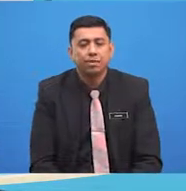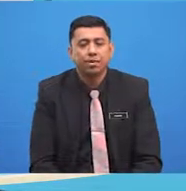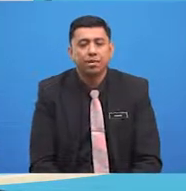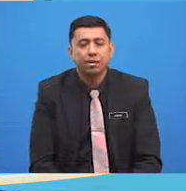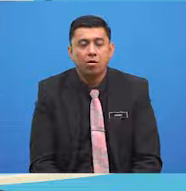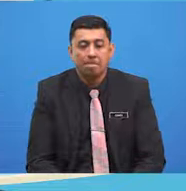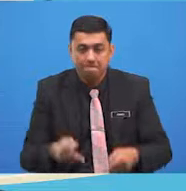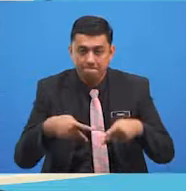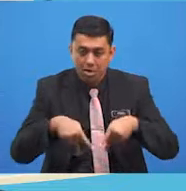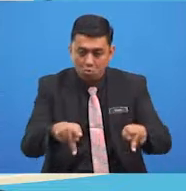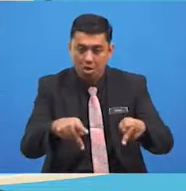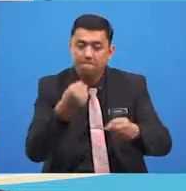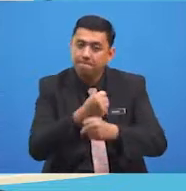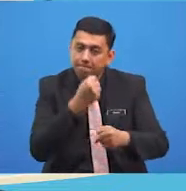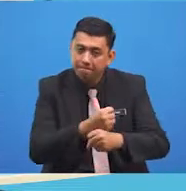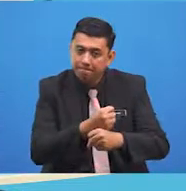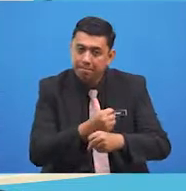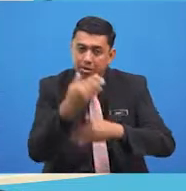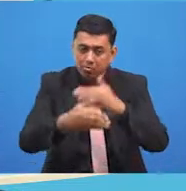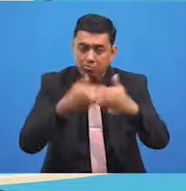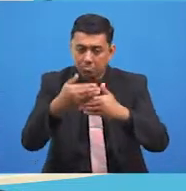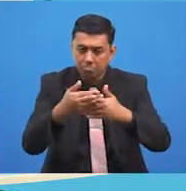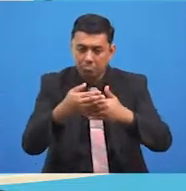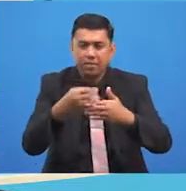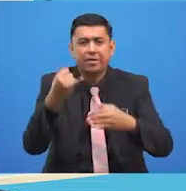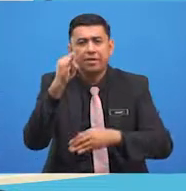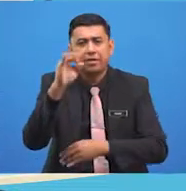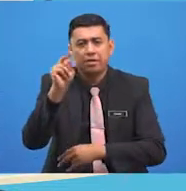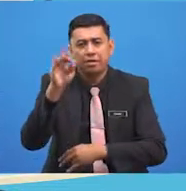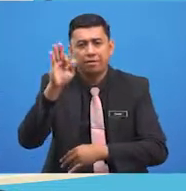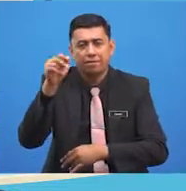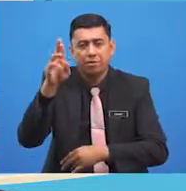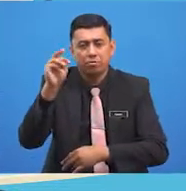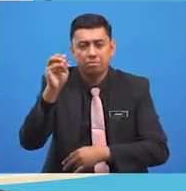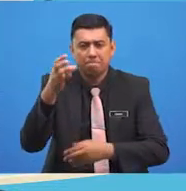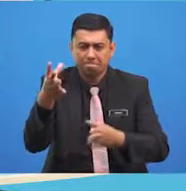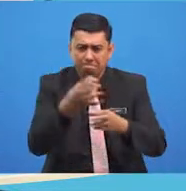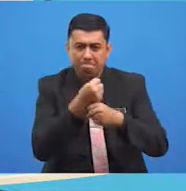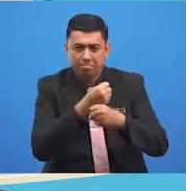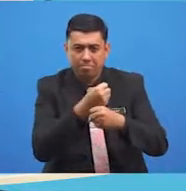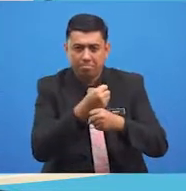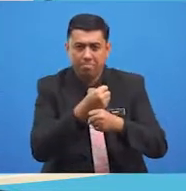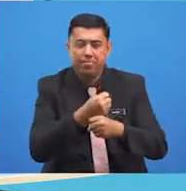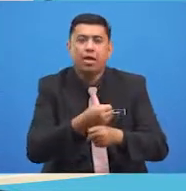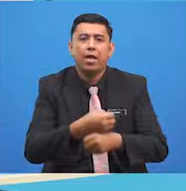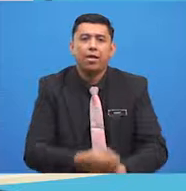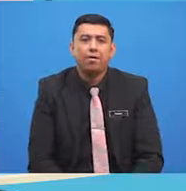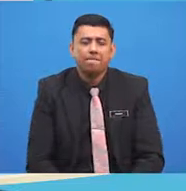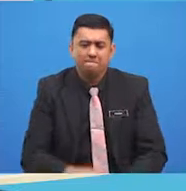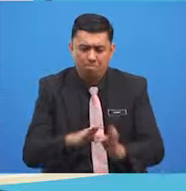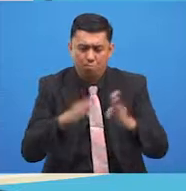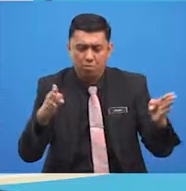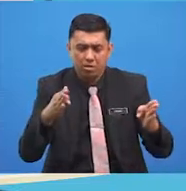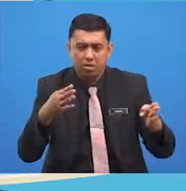daripada peluang pekerjaan, kemajuan infrastruktur, menjana pendapatan negara, pembukaan kawasan baharu